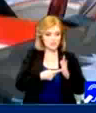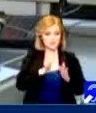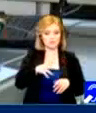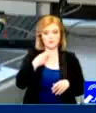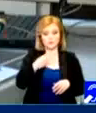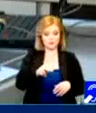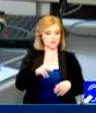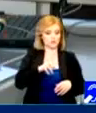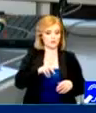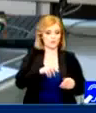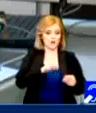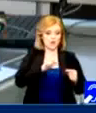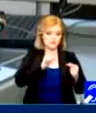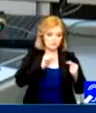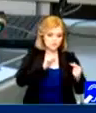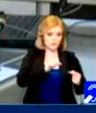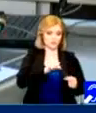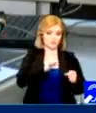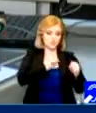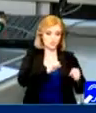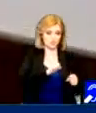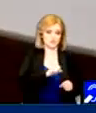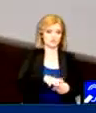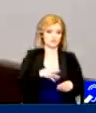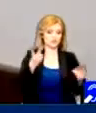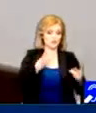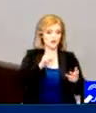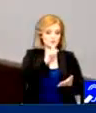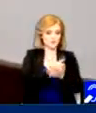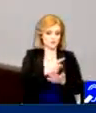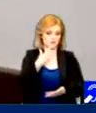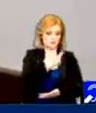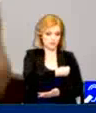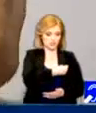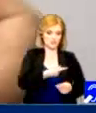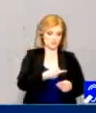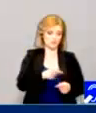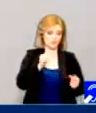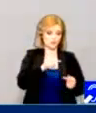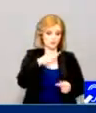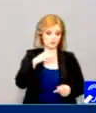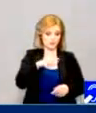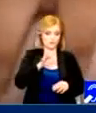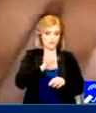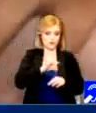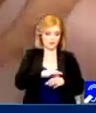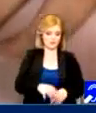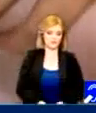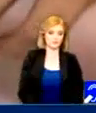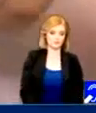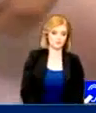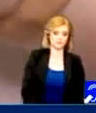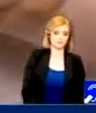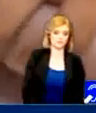și sigură metodă de prevenție pentru multe boli foarte grave este imunizarea și speră ca legea vaccinării blocată de mai bine de un an în Parlament să intre